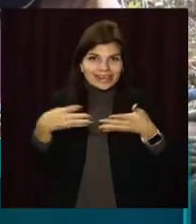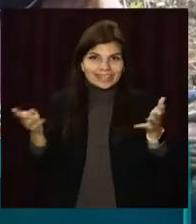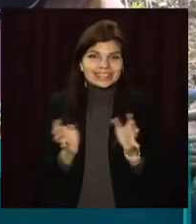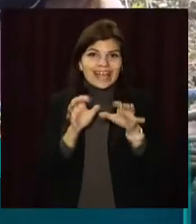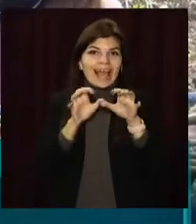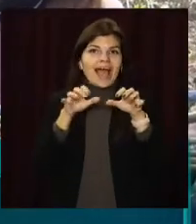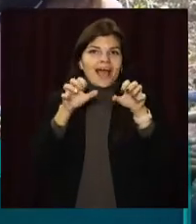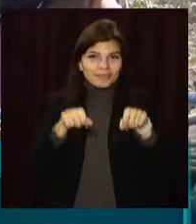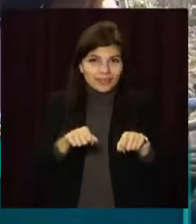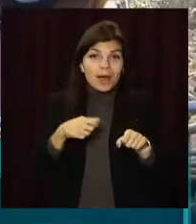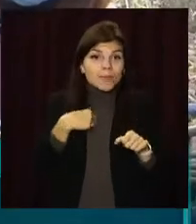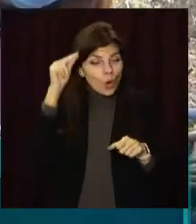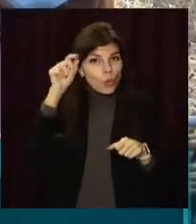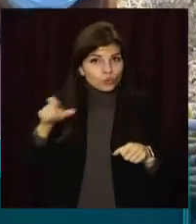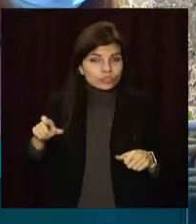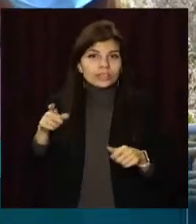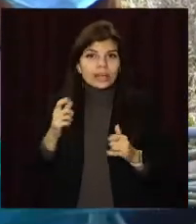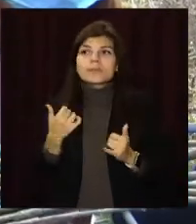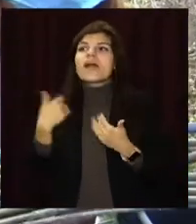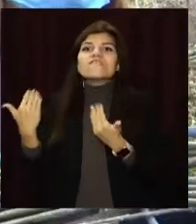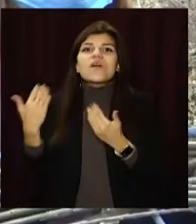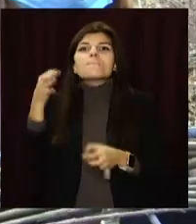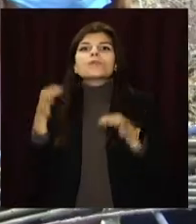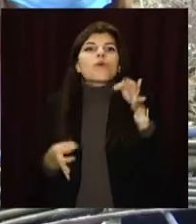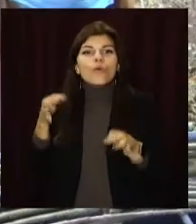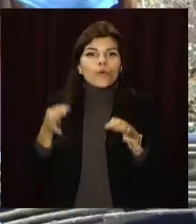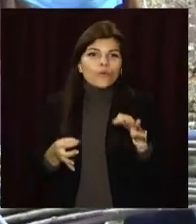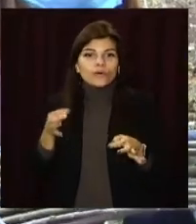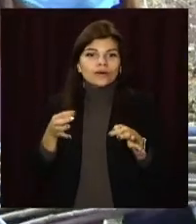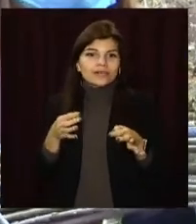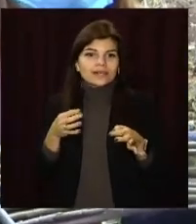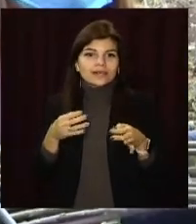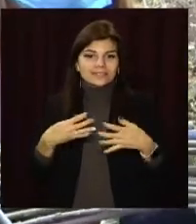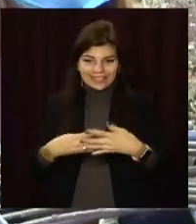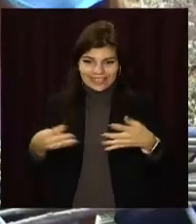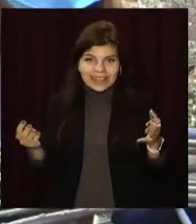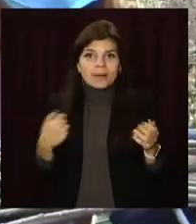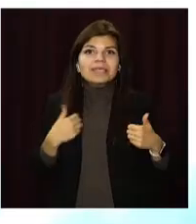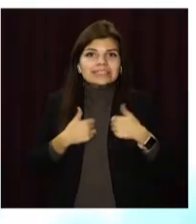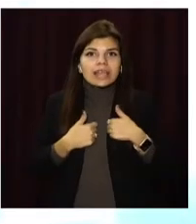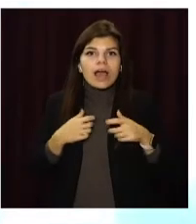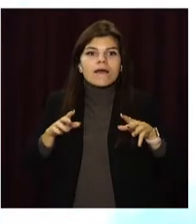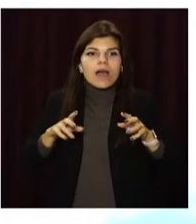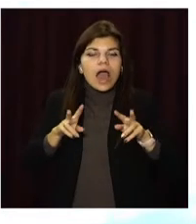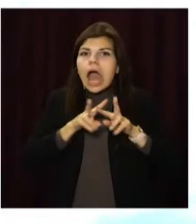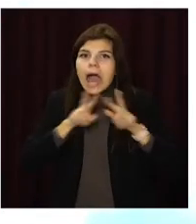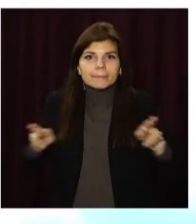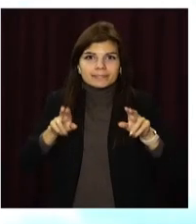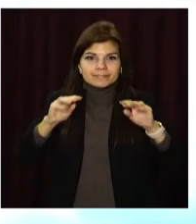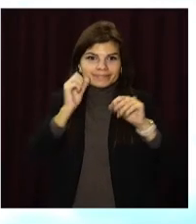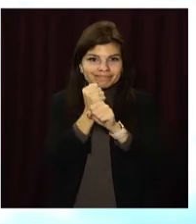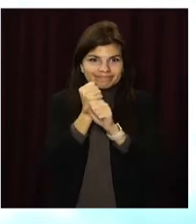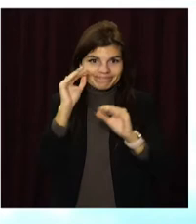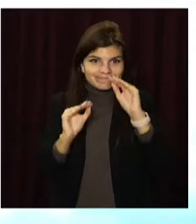ми разом з учнями відтворюємо їхній природній стан гнізда, намагаємося. Оновлене гніздо з